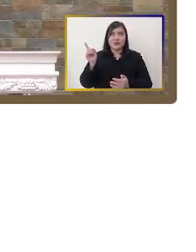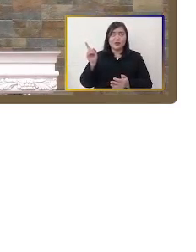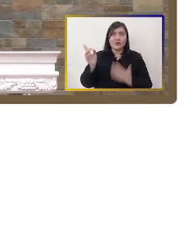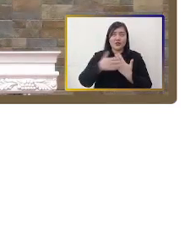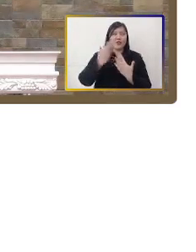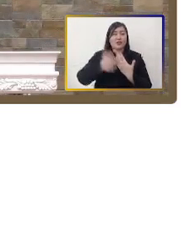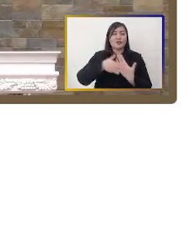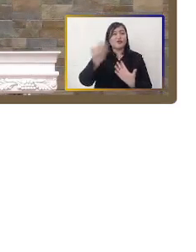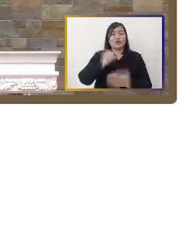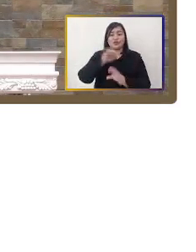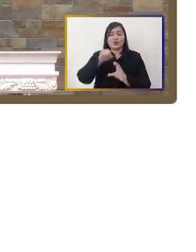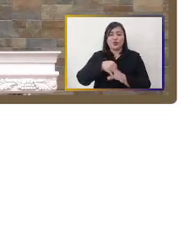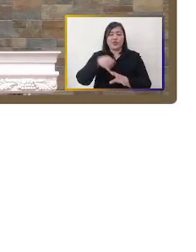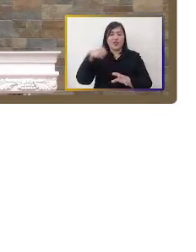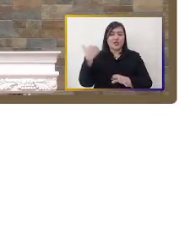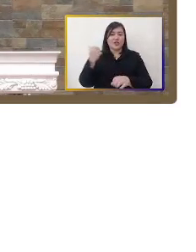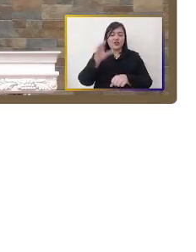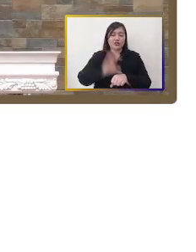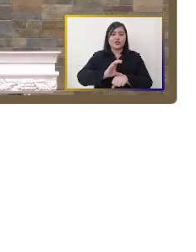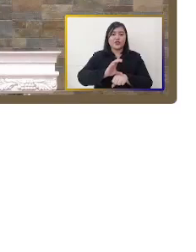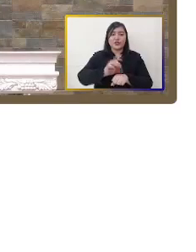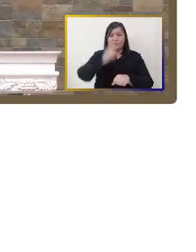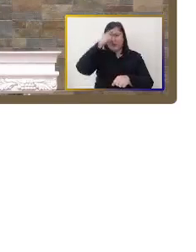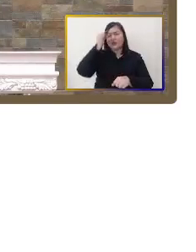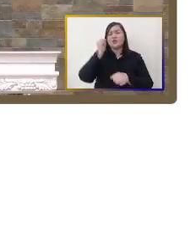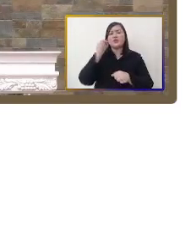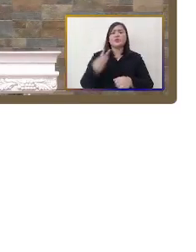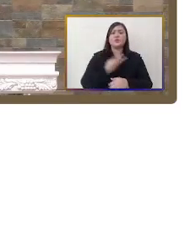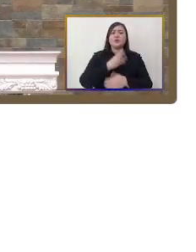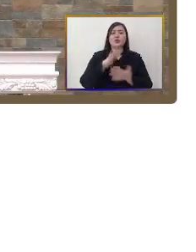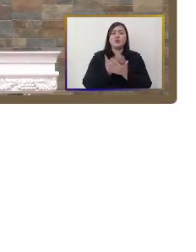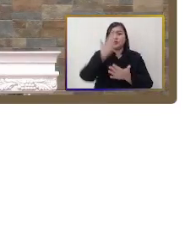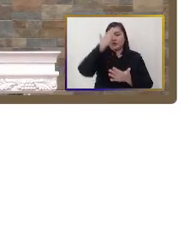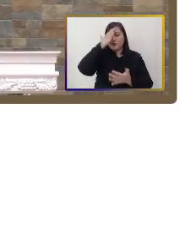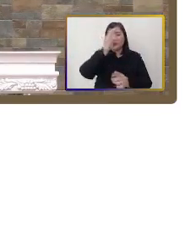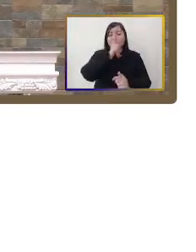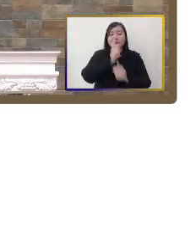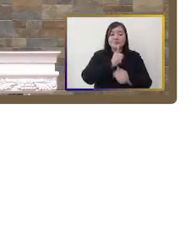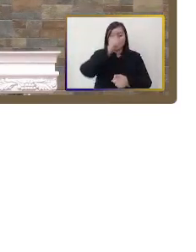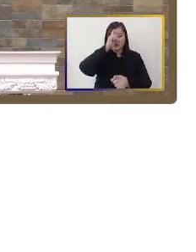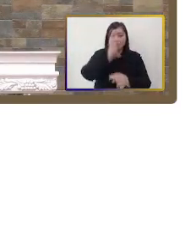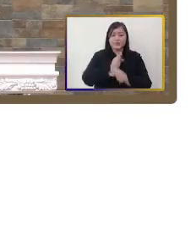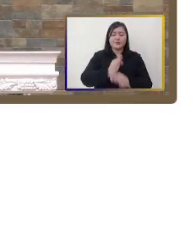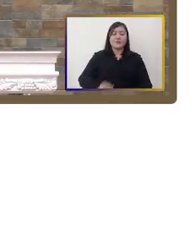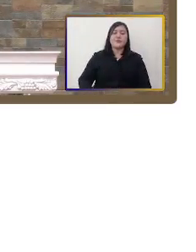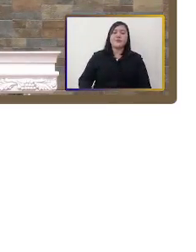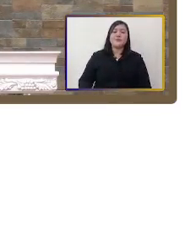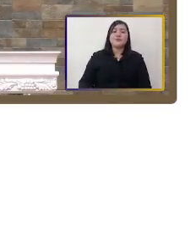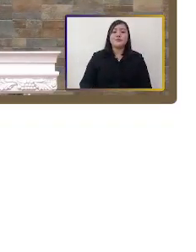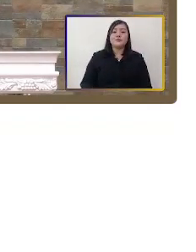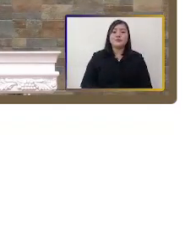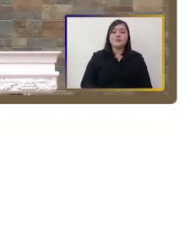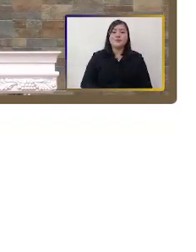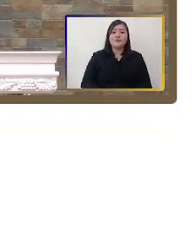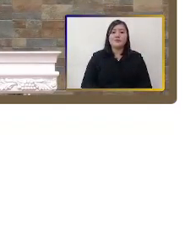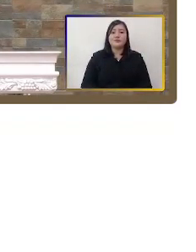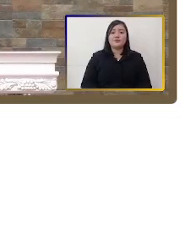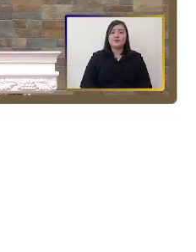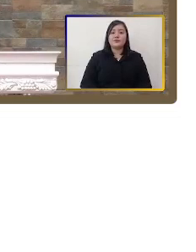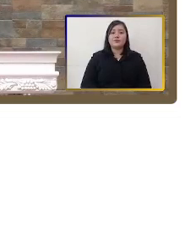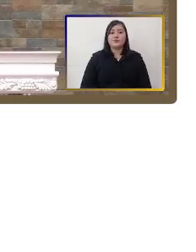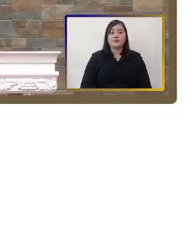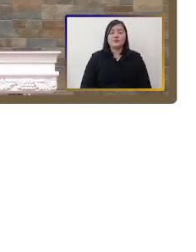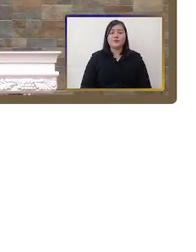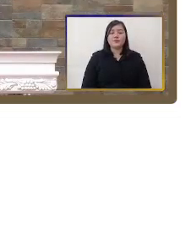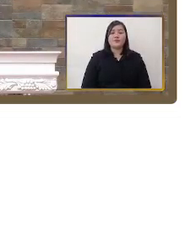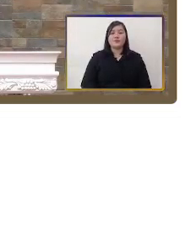pinapakita ko lamang po sa inyo dito, yung establishment nila kung kailan sila nagsimula. So mga kapatid, yun yung naging nag-pave